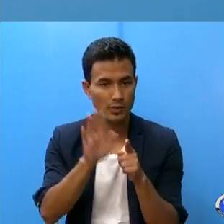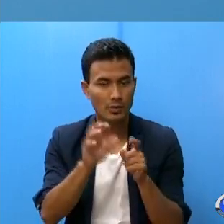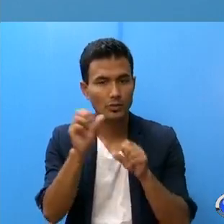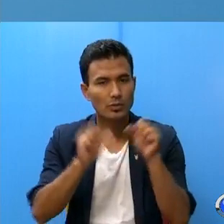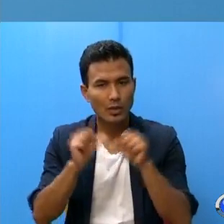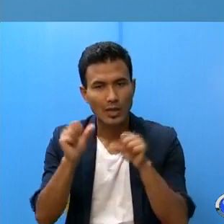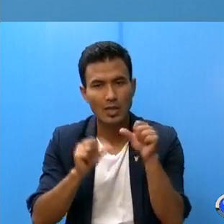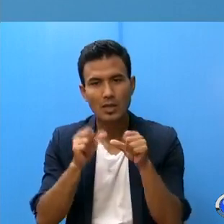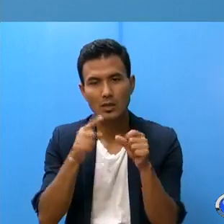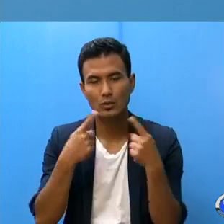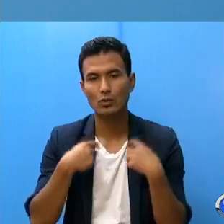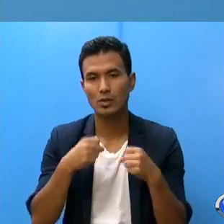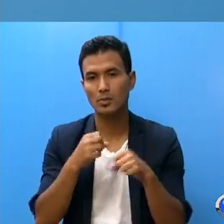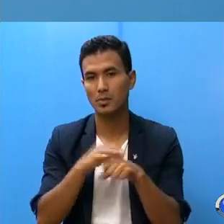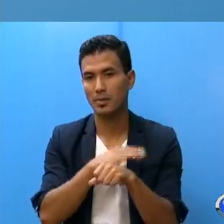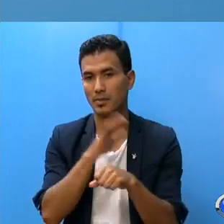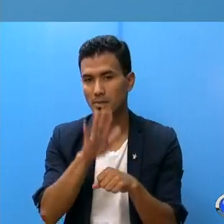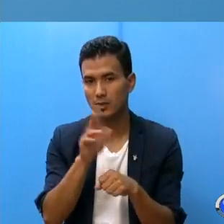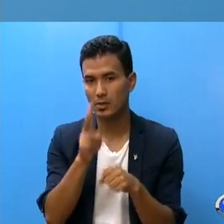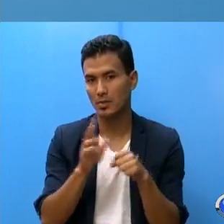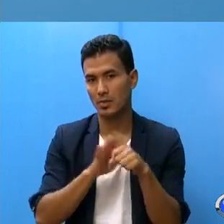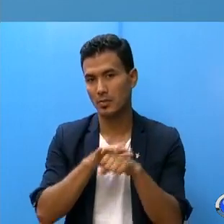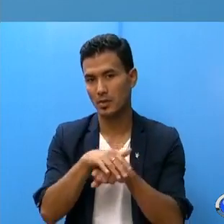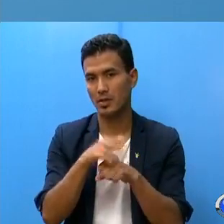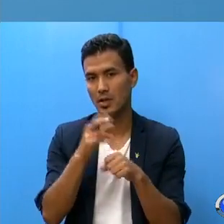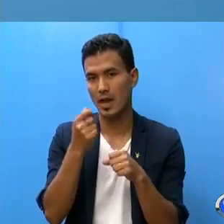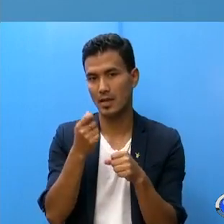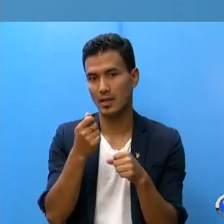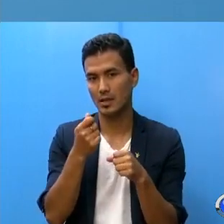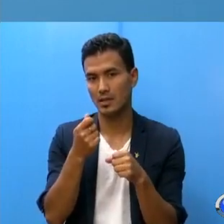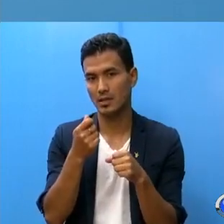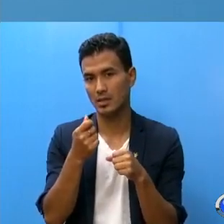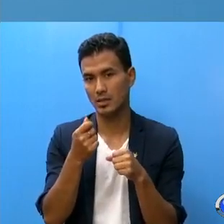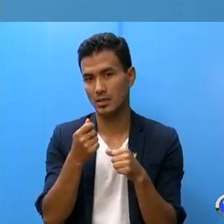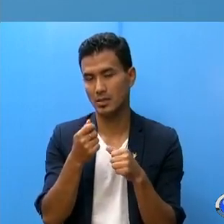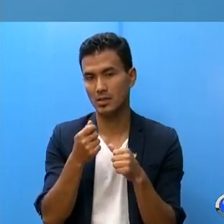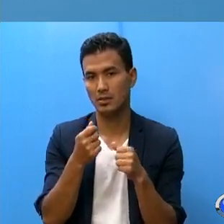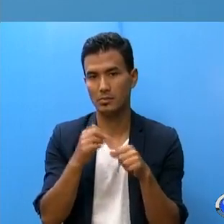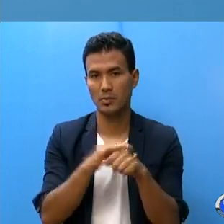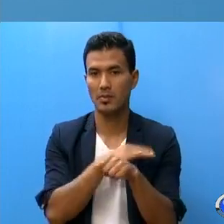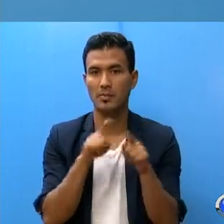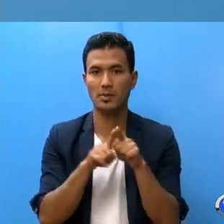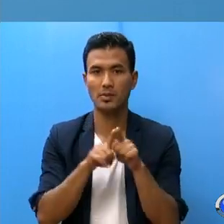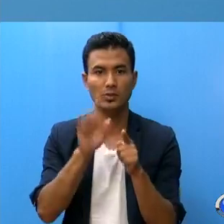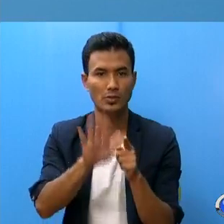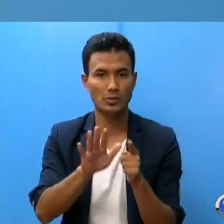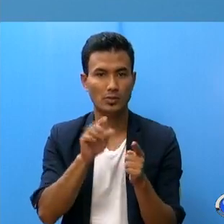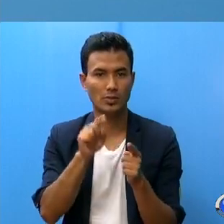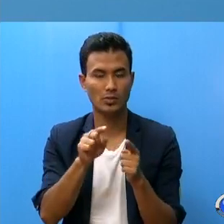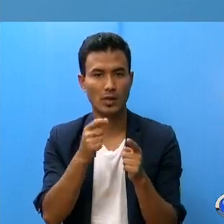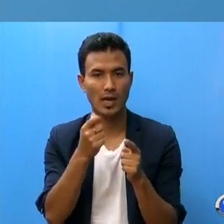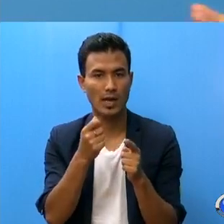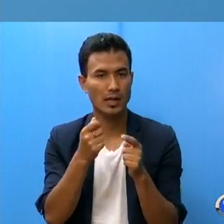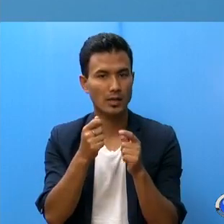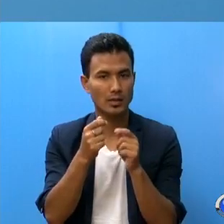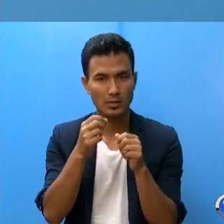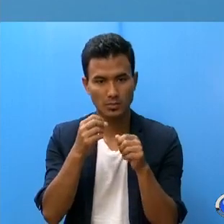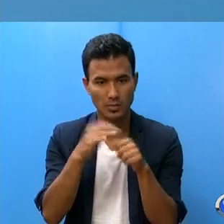ती खियास्तवा प्रवाब ये अरू पर्वाप पने अ कुनोभी